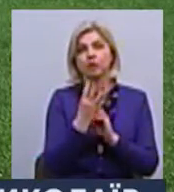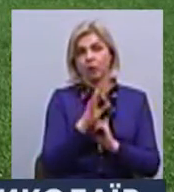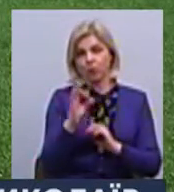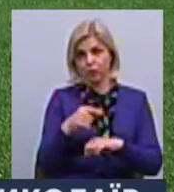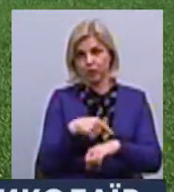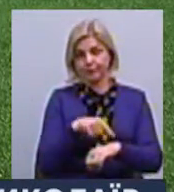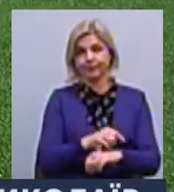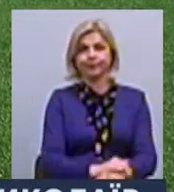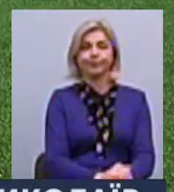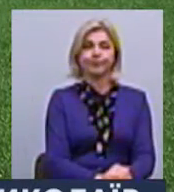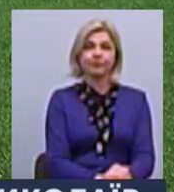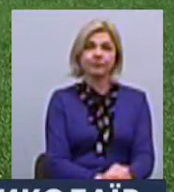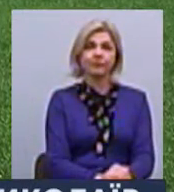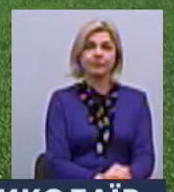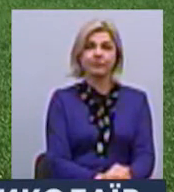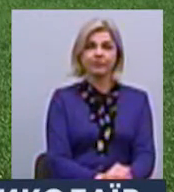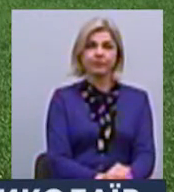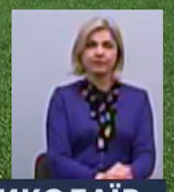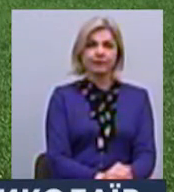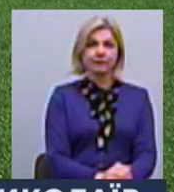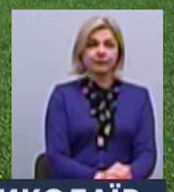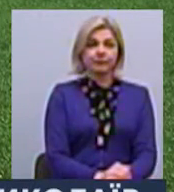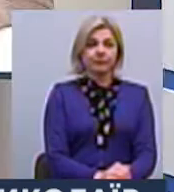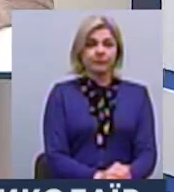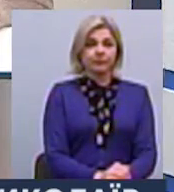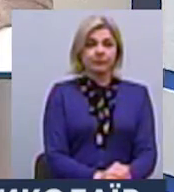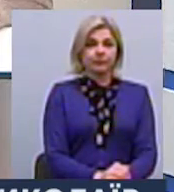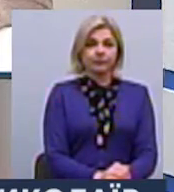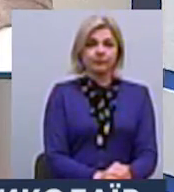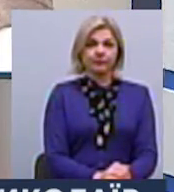годині. Володимир Степанов, Юлія Кускова, телевізійні новини Миколаївщини.